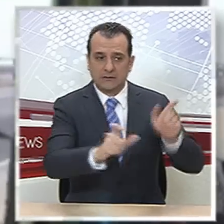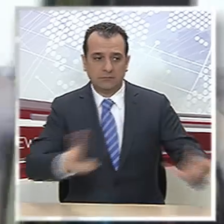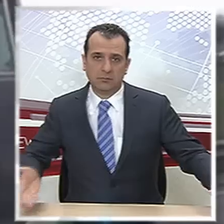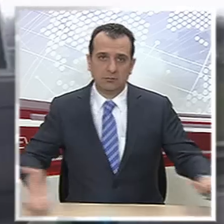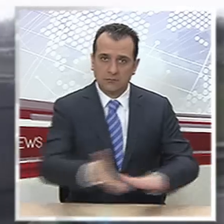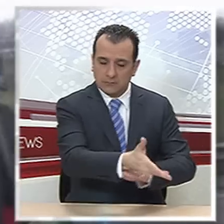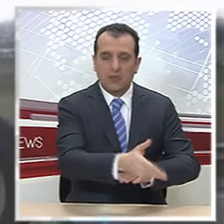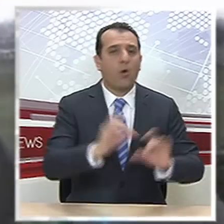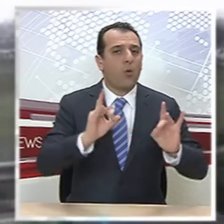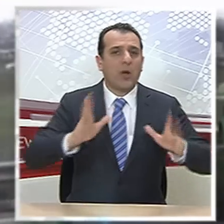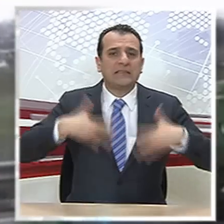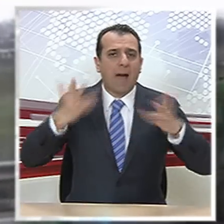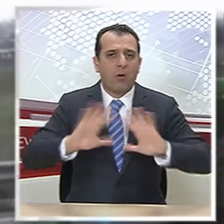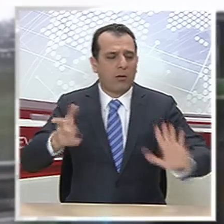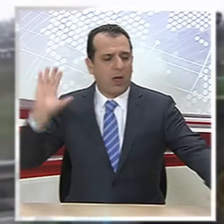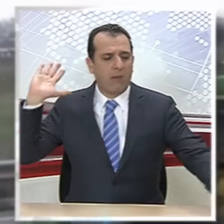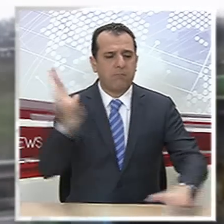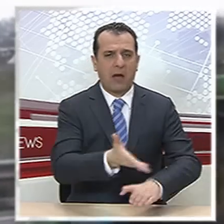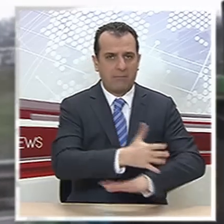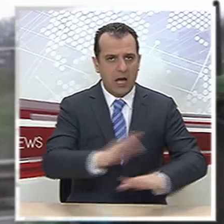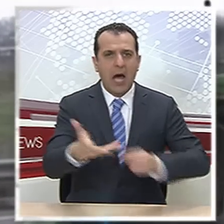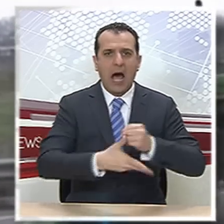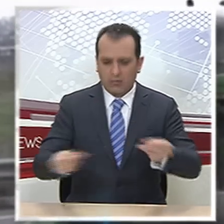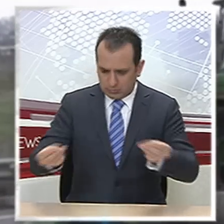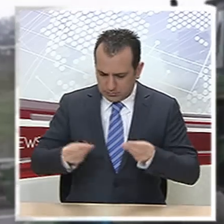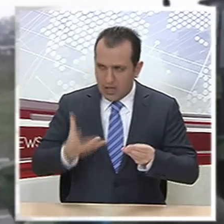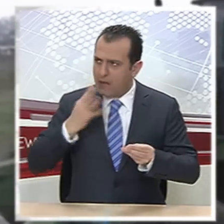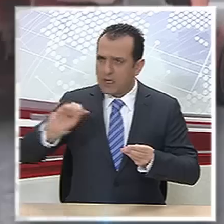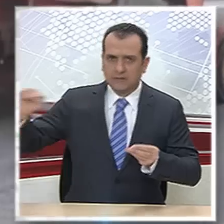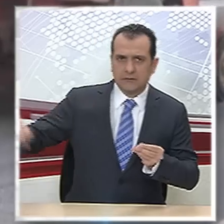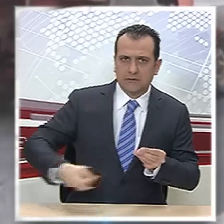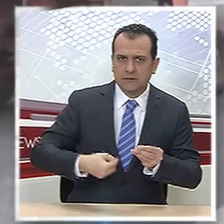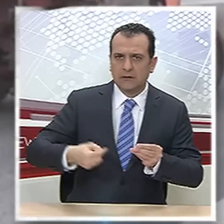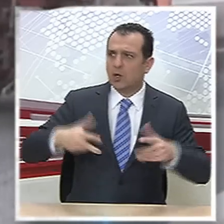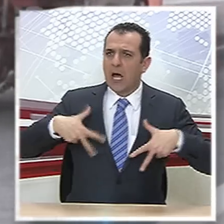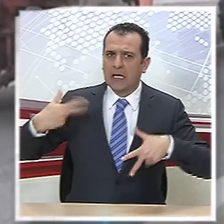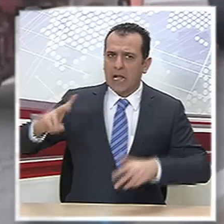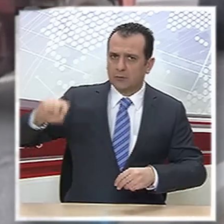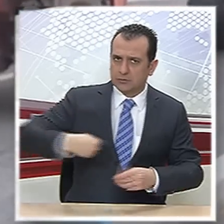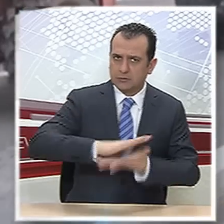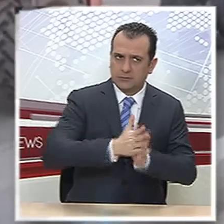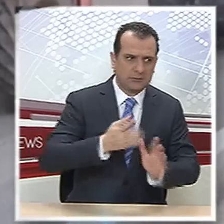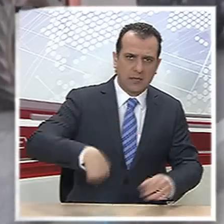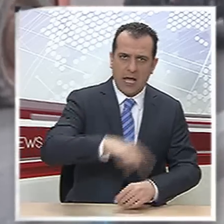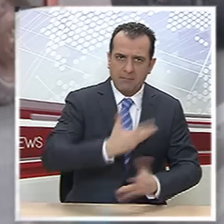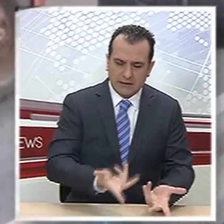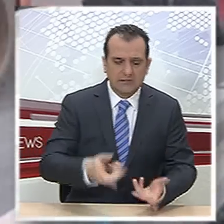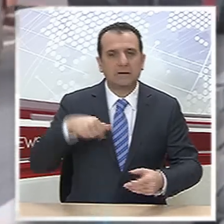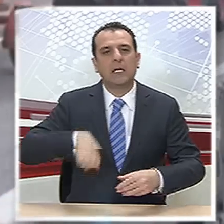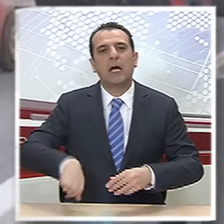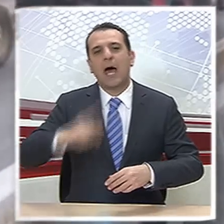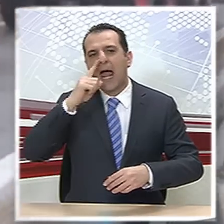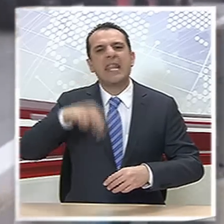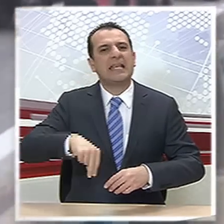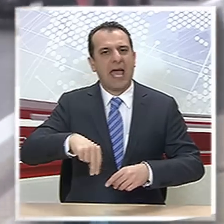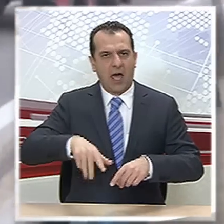της απολογίας. Οι αγρότες που έλαβαν το κλητήριο θέσπισμα μίλησαν για πολιτική δίωξη. Στην Νίκαια, η εκτίμηση είναι ότι περισσότερα από 500 τρακτέρ πρόκειται